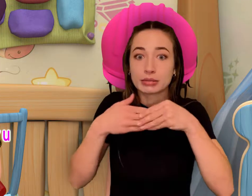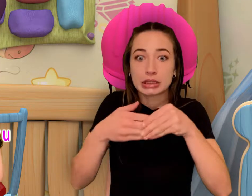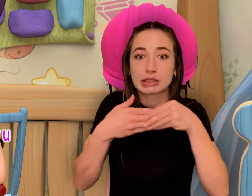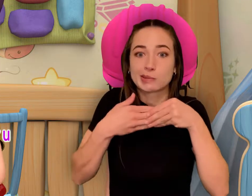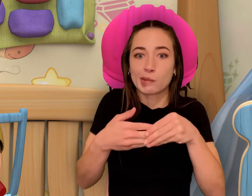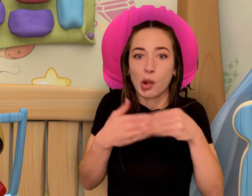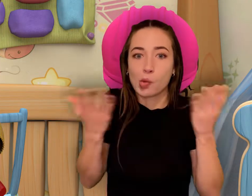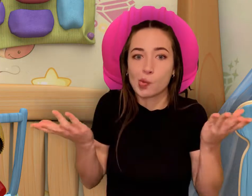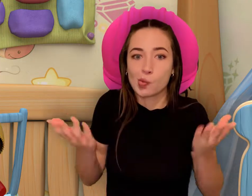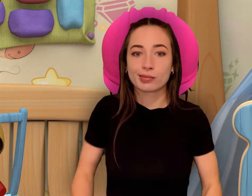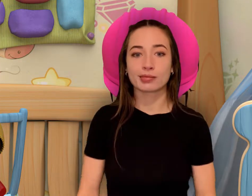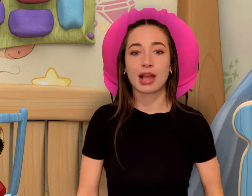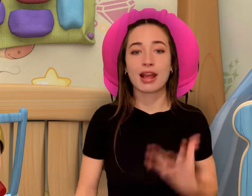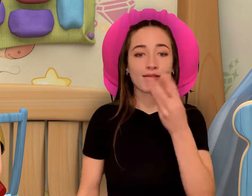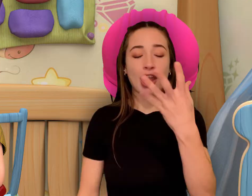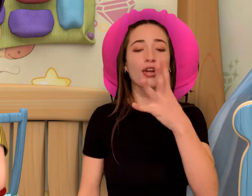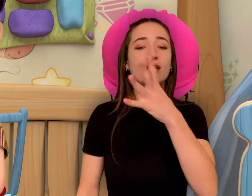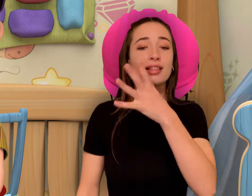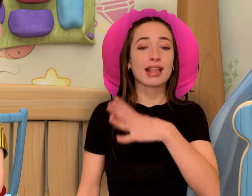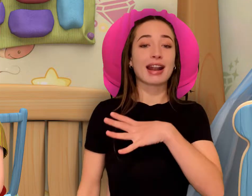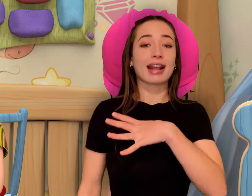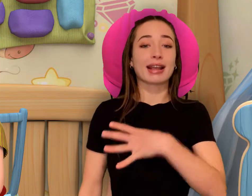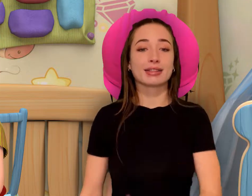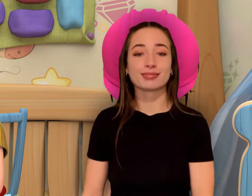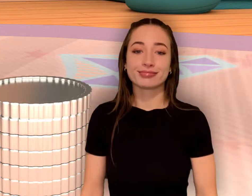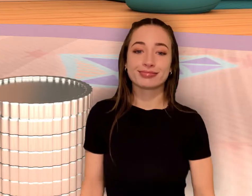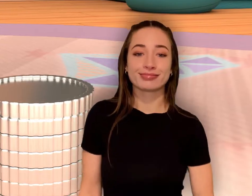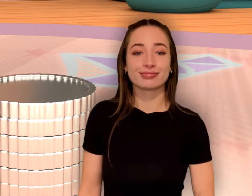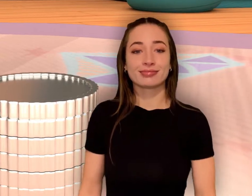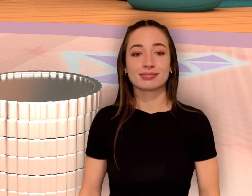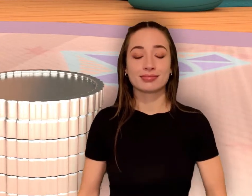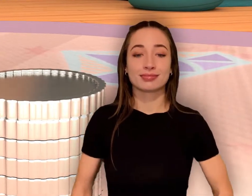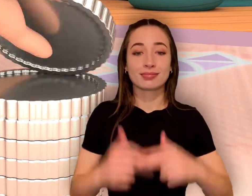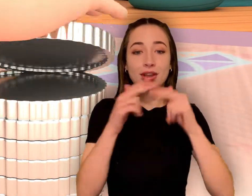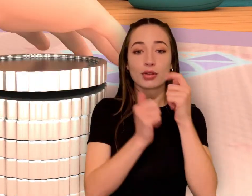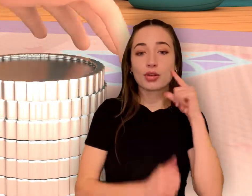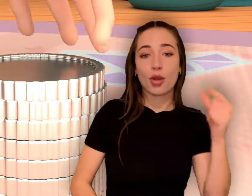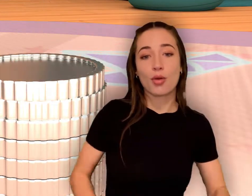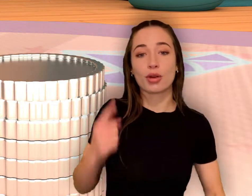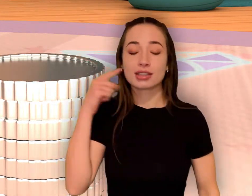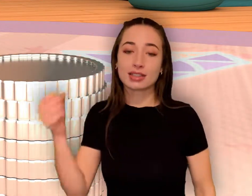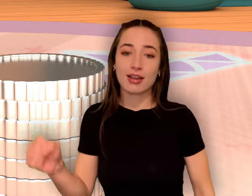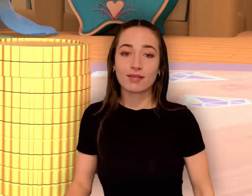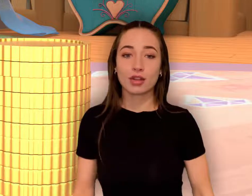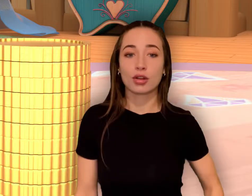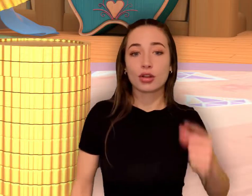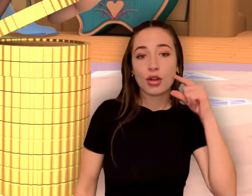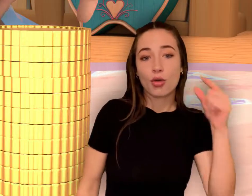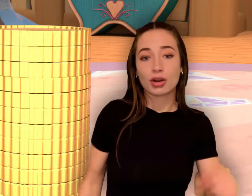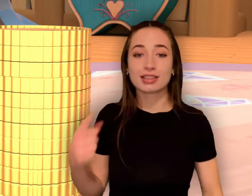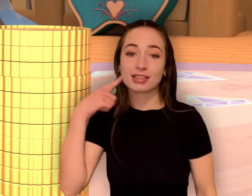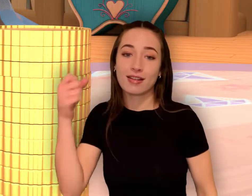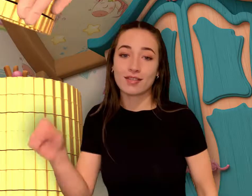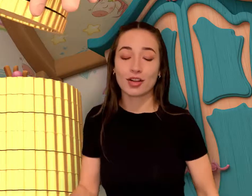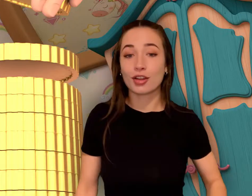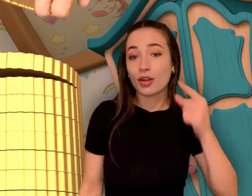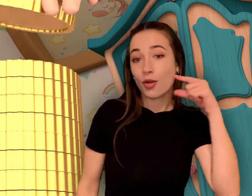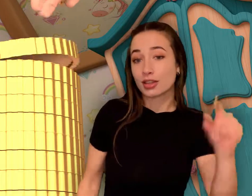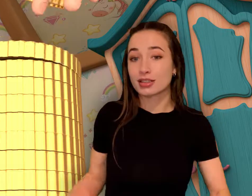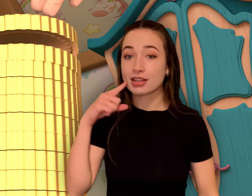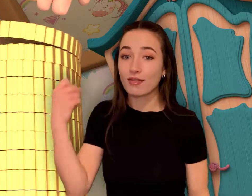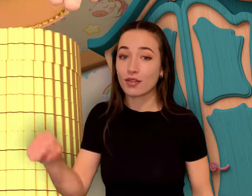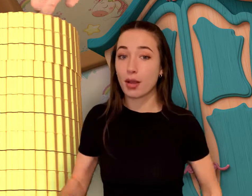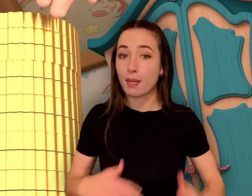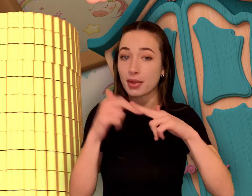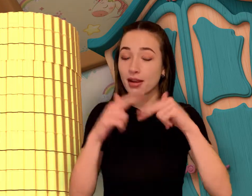棒は曲がる。さあどうしましょう。金と銀でかけろ、かけろ、か